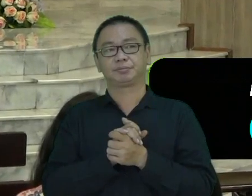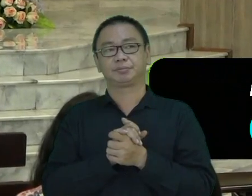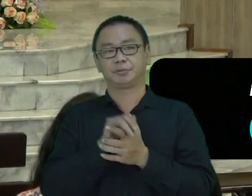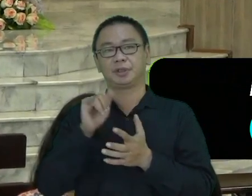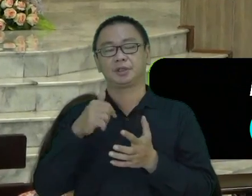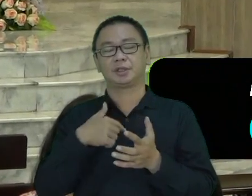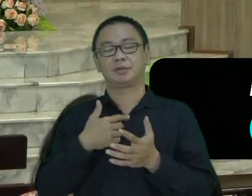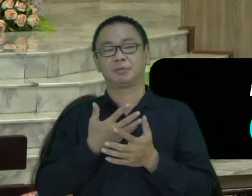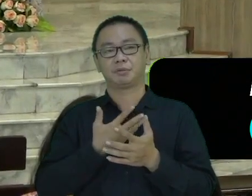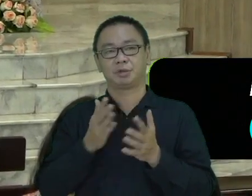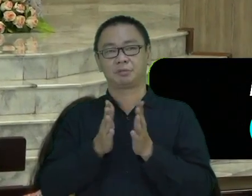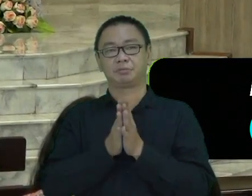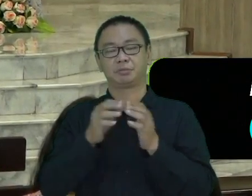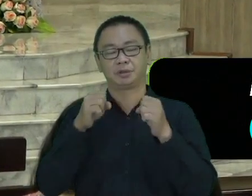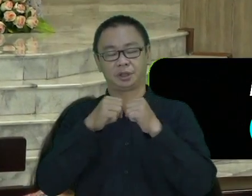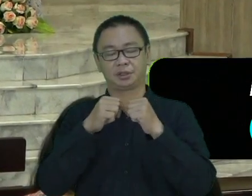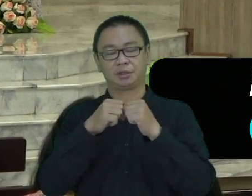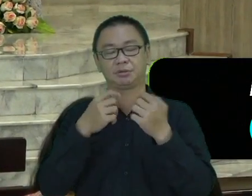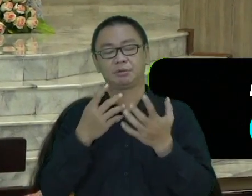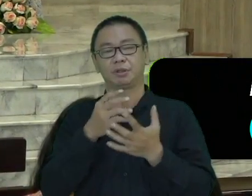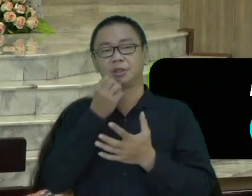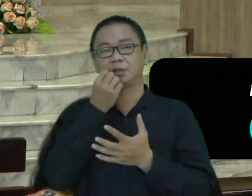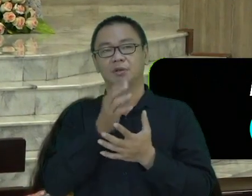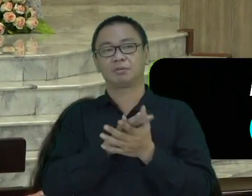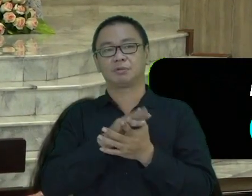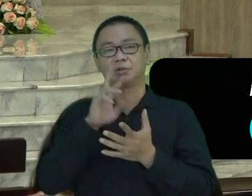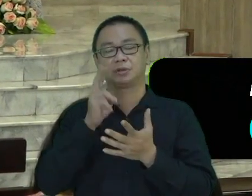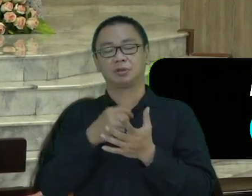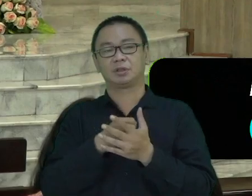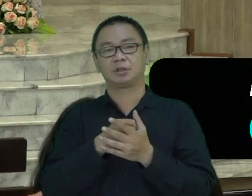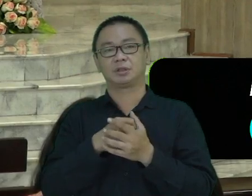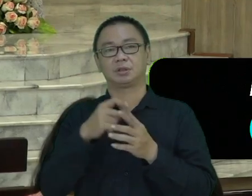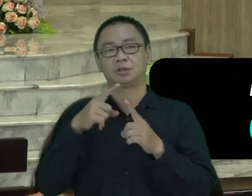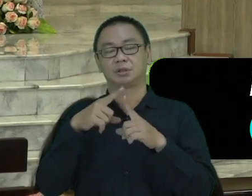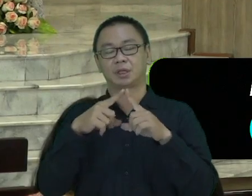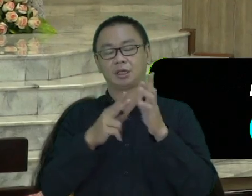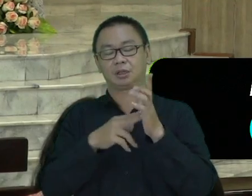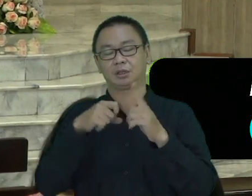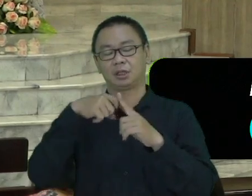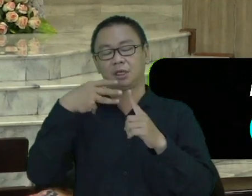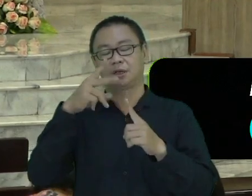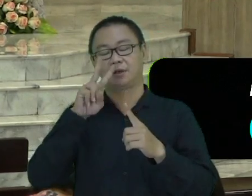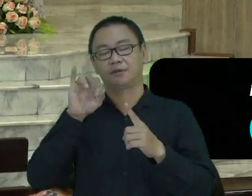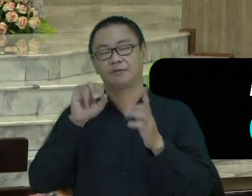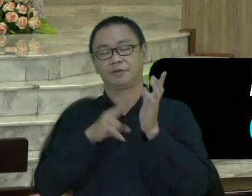Ya, saya ingin dan berjanji. Bagaimanakah jawab saudara Tan Kevin Kristanto?